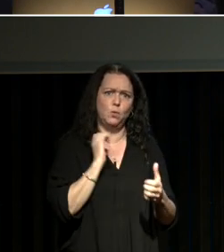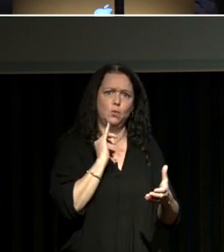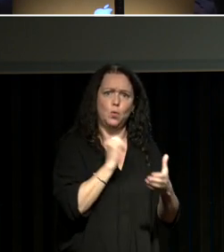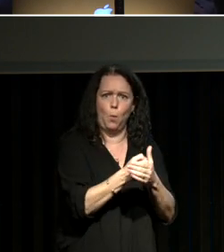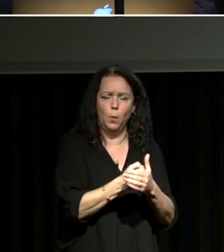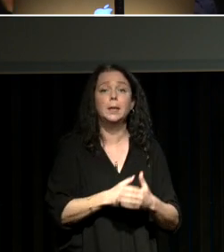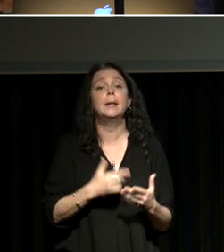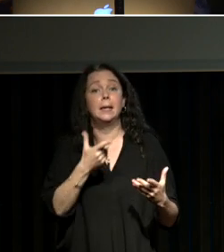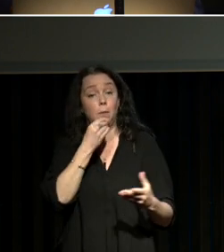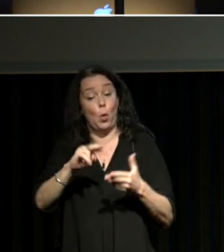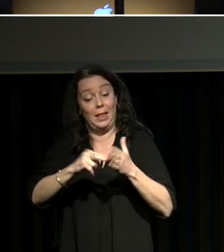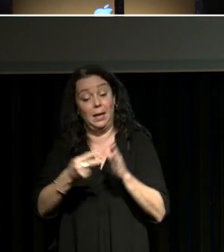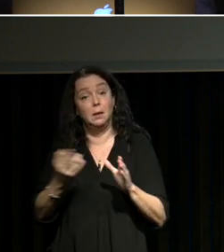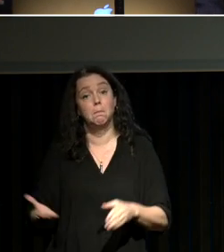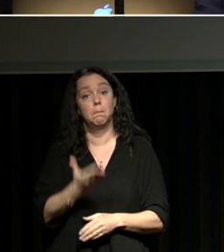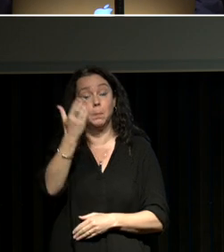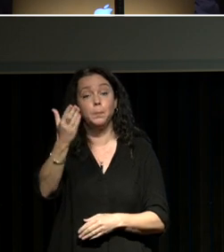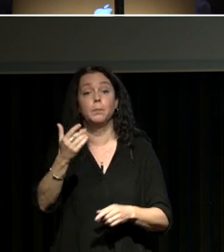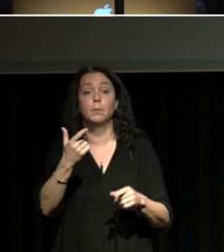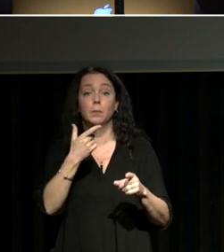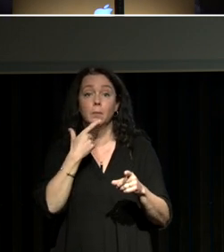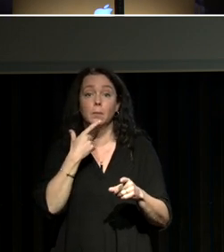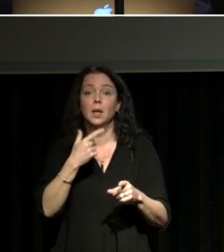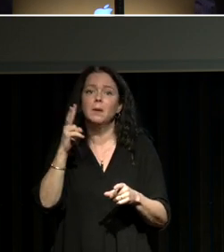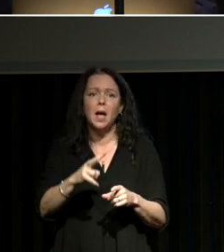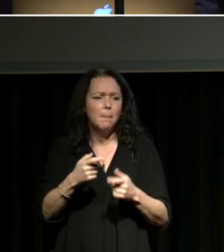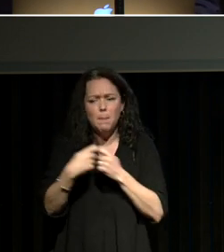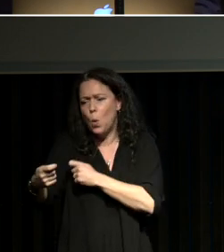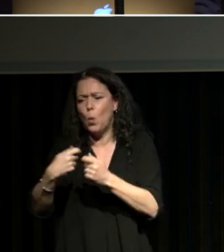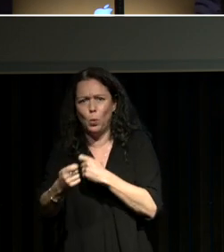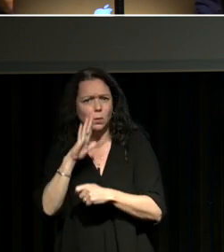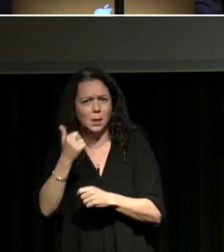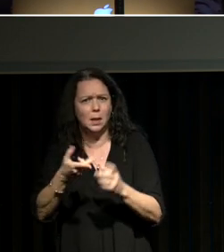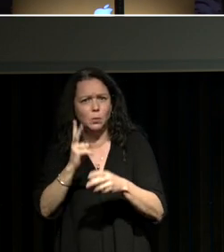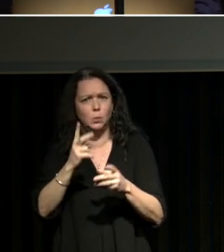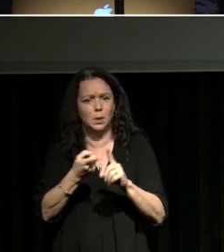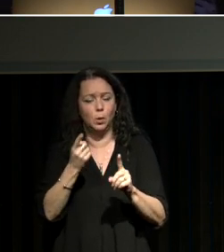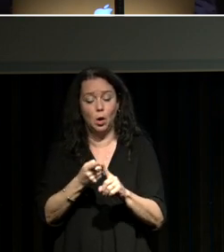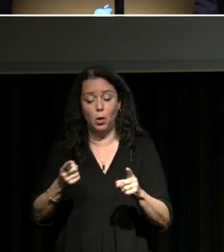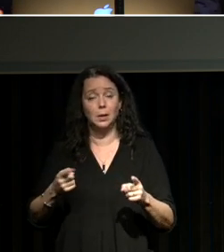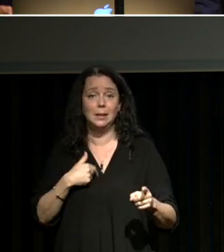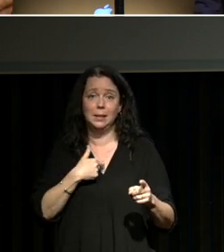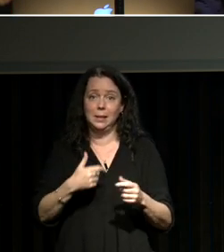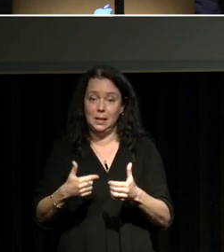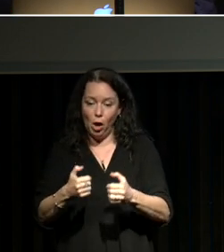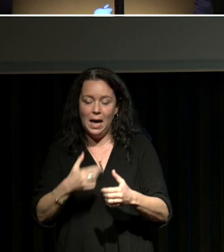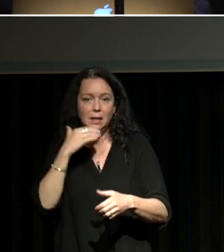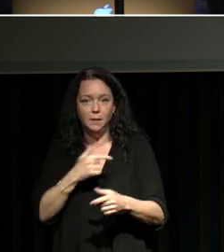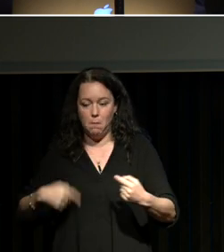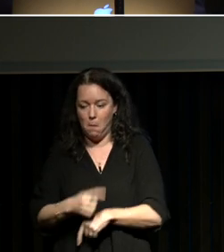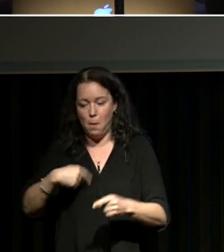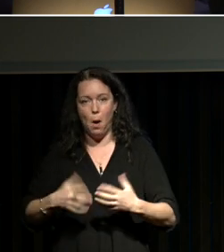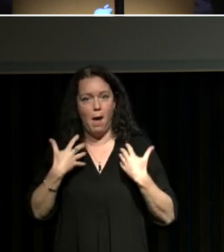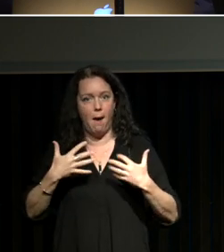la reprise de fonction et donc la durée d'hospitalisation. Mais le plus important, c'est pas tellement ça. C'est que plus un organe va repartir vite, plus il va durer